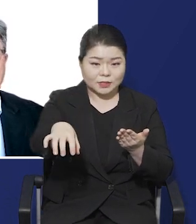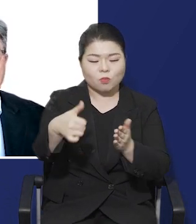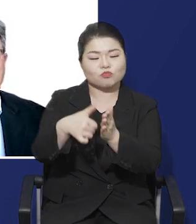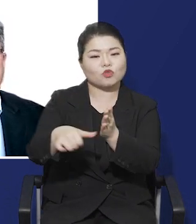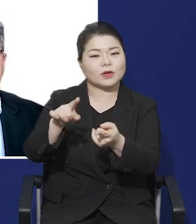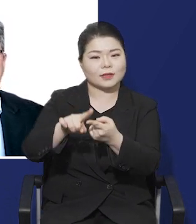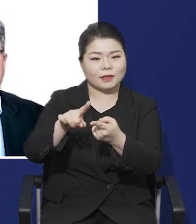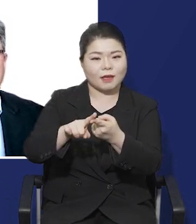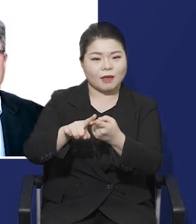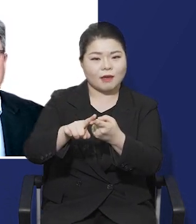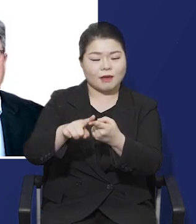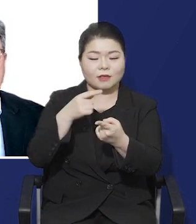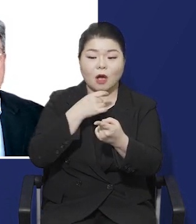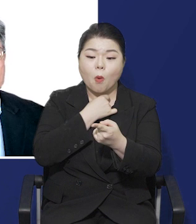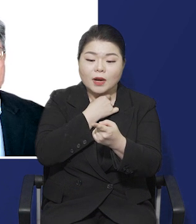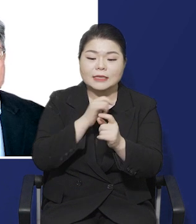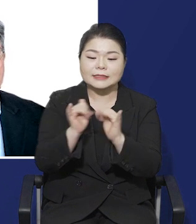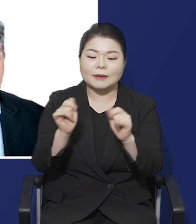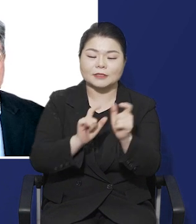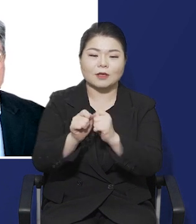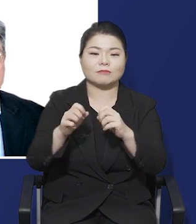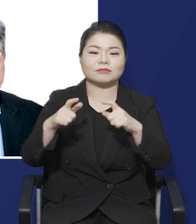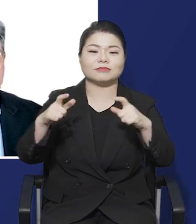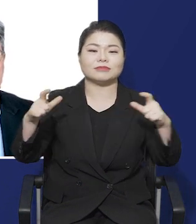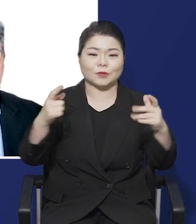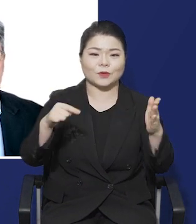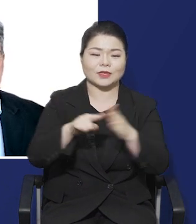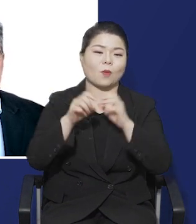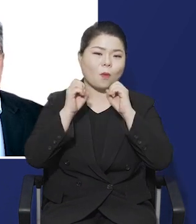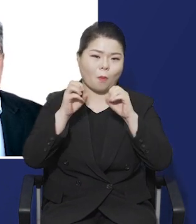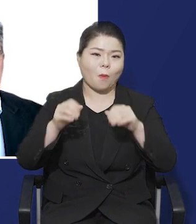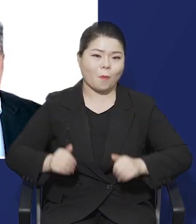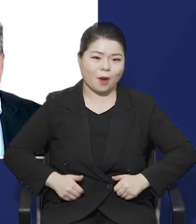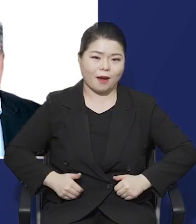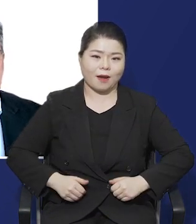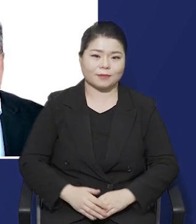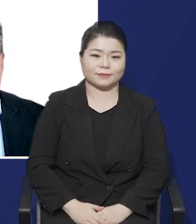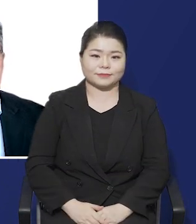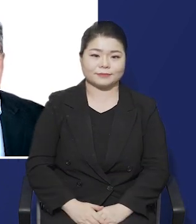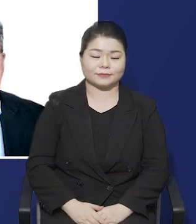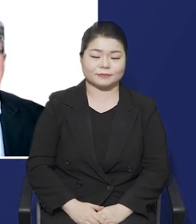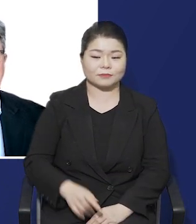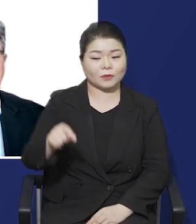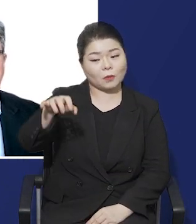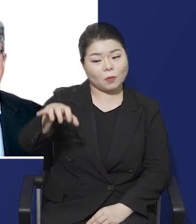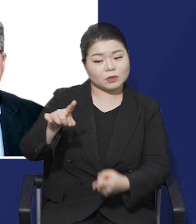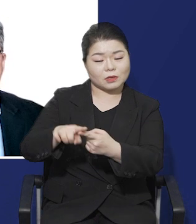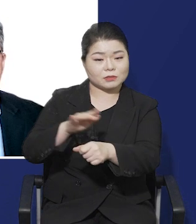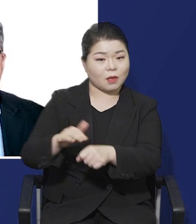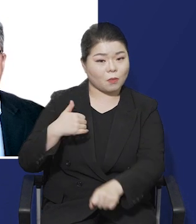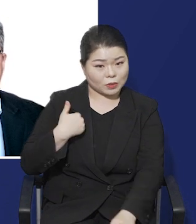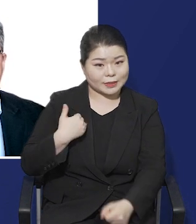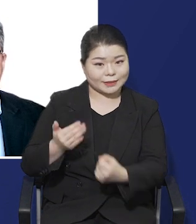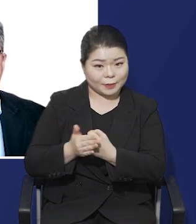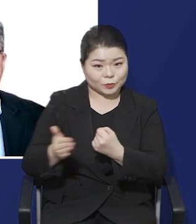제품에 대한 수요 확대를 위해 마케팅을 펼쳐야 되는 것입니다. 아무래도 현지 사정이 덜 밝기 때문에 이를